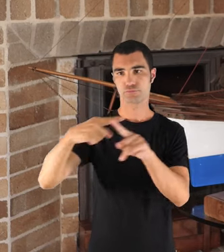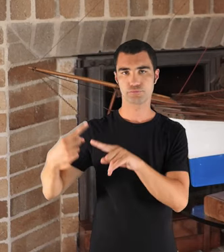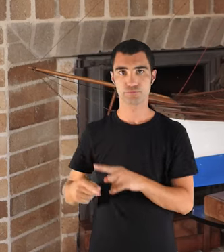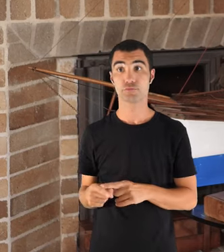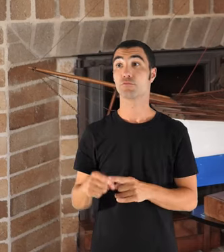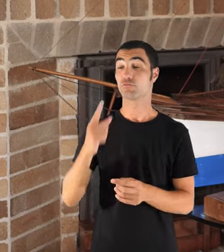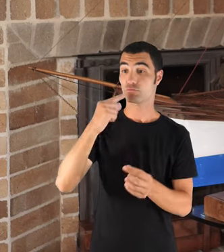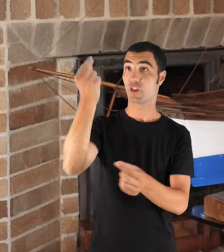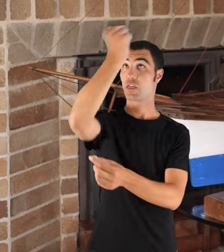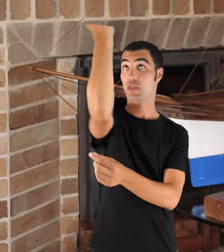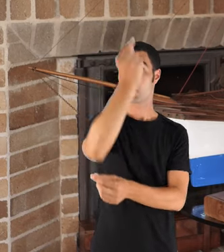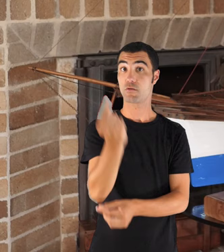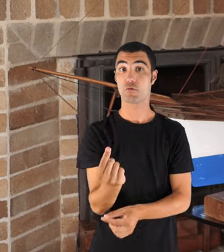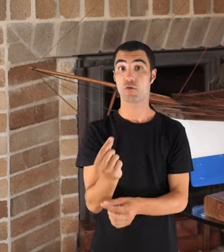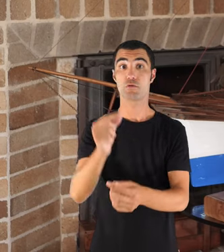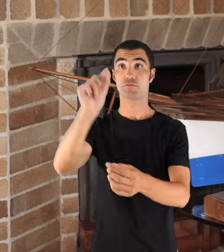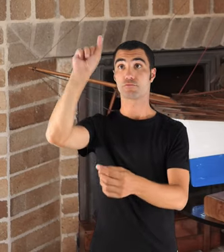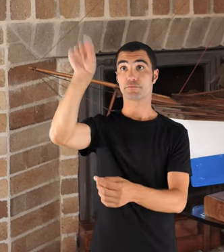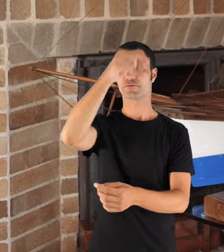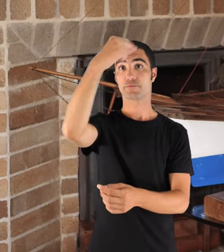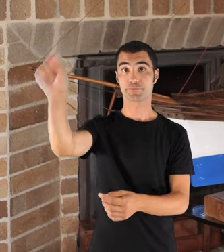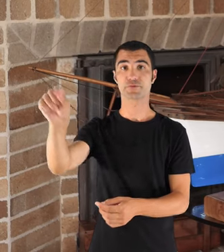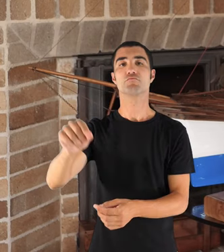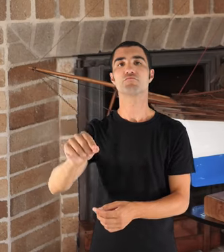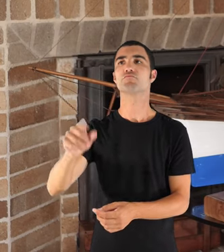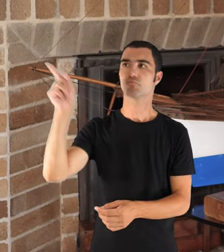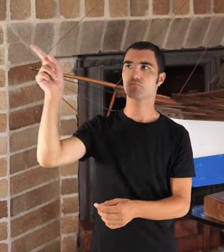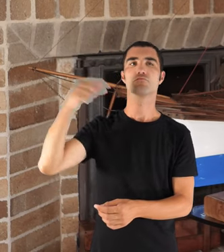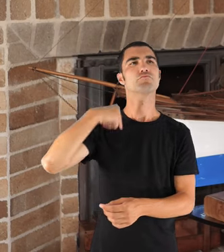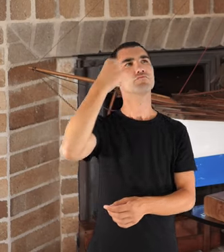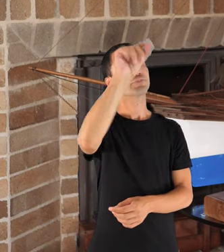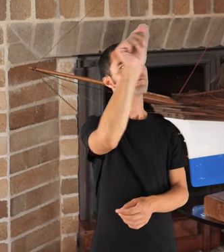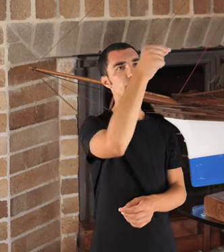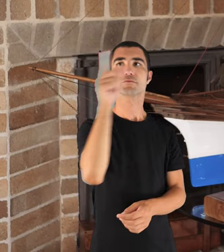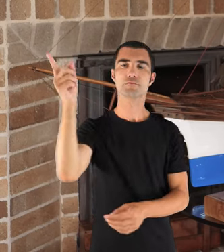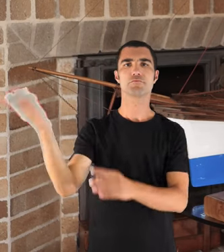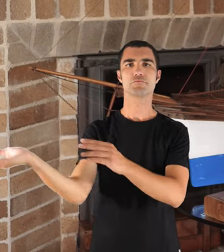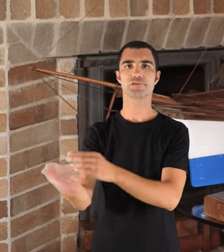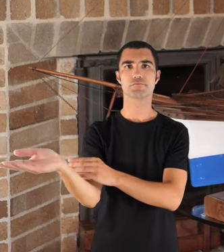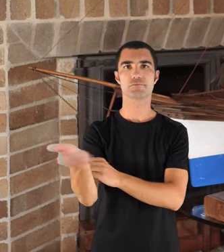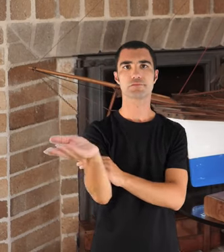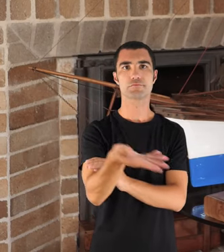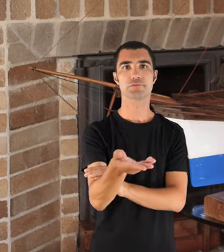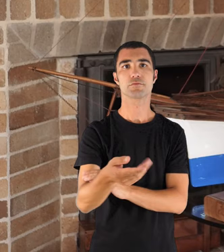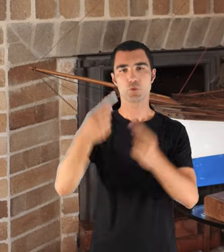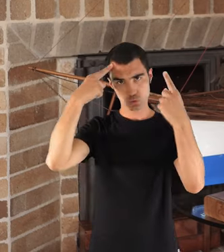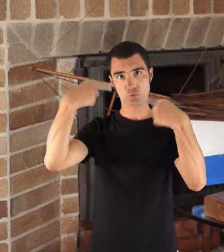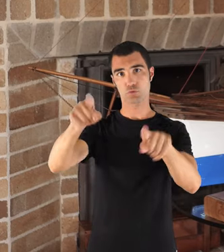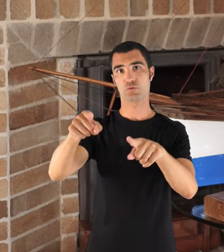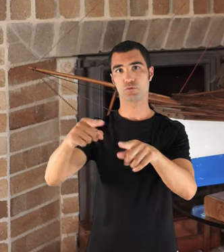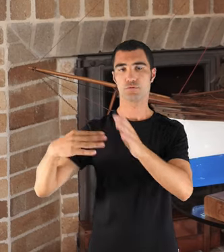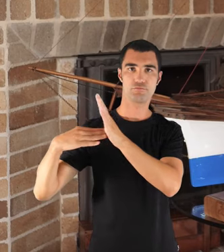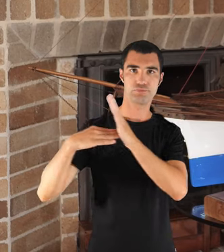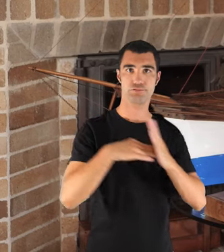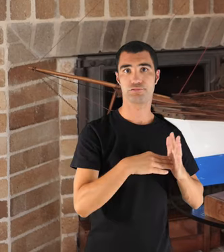vegada marcats aquests arbres, pues, els atateaven, els havies de transportar d'una vegada així com